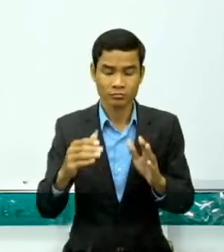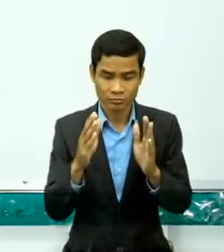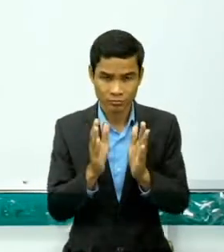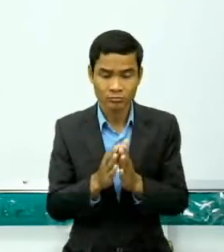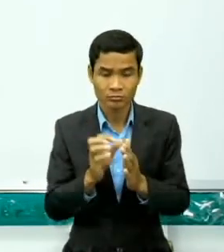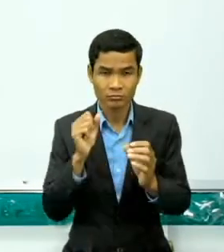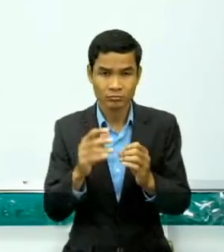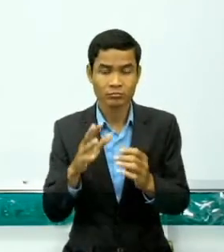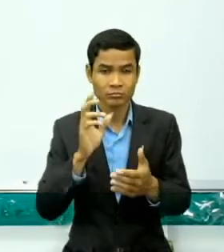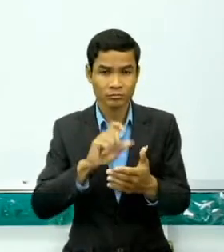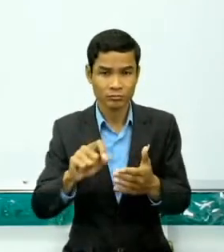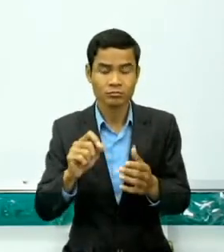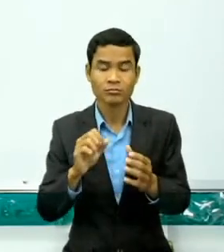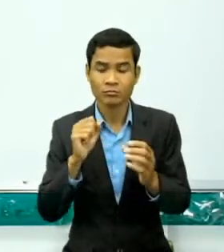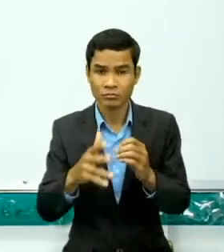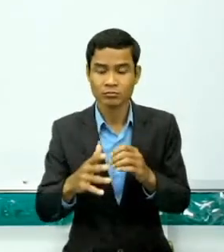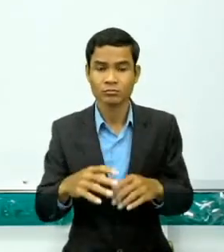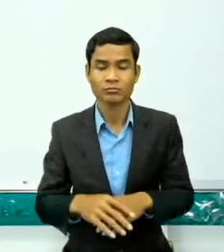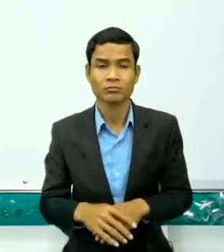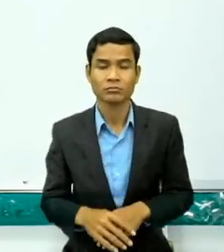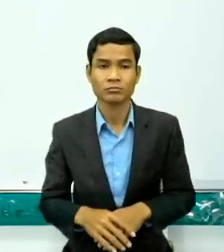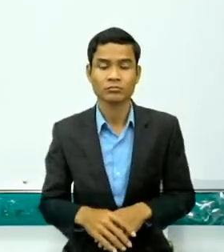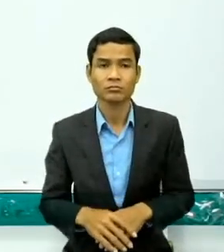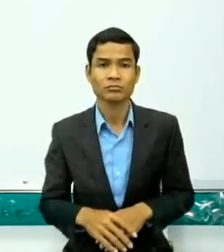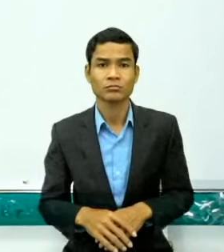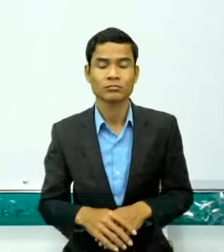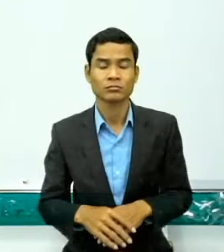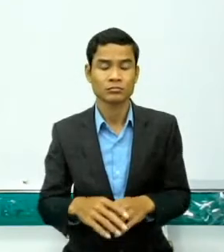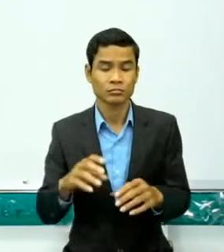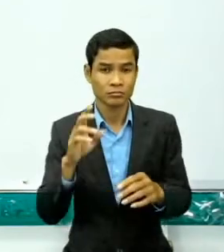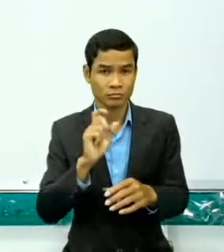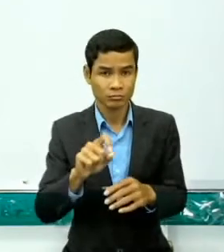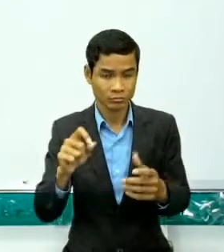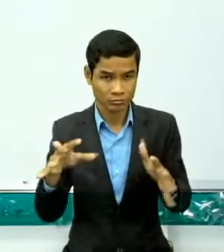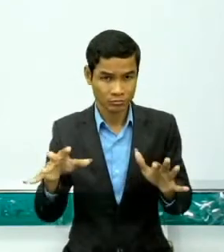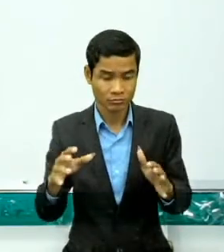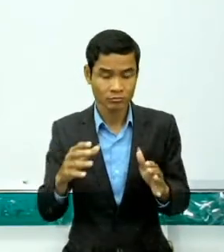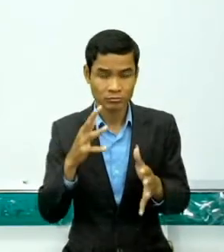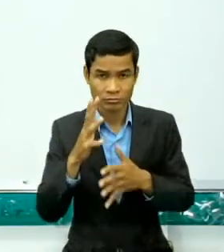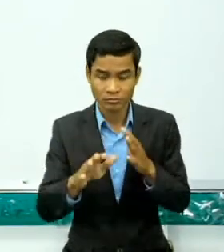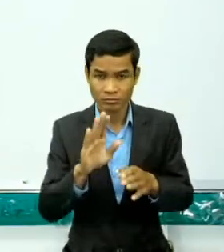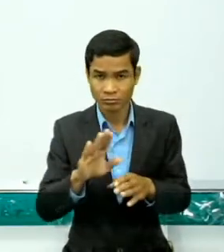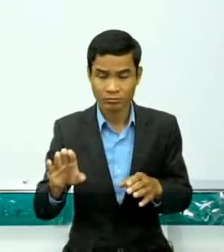ចាប់ផ្ដើមសរសេរចាប់ផ្ដើមកូនសរសេរកូនអានផងណា